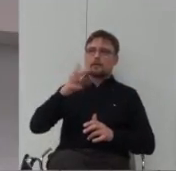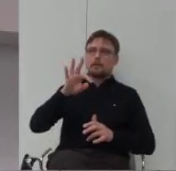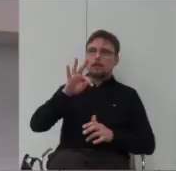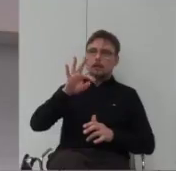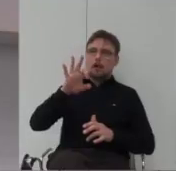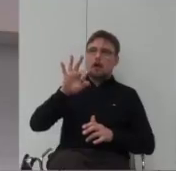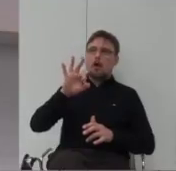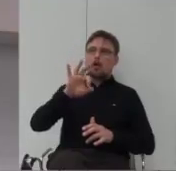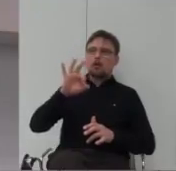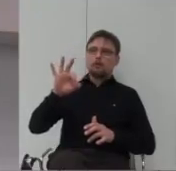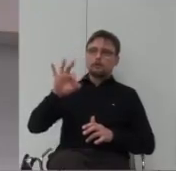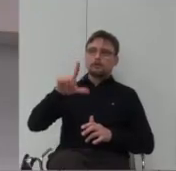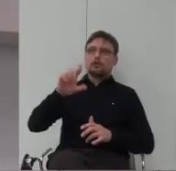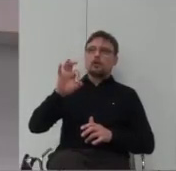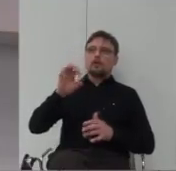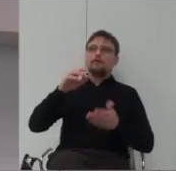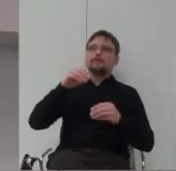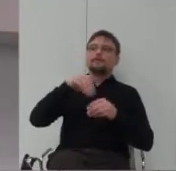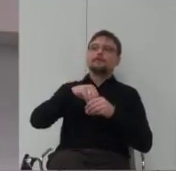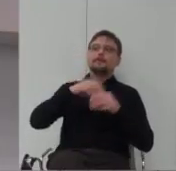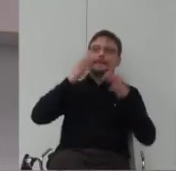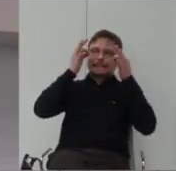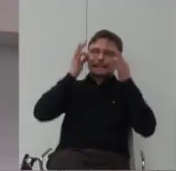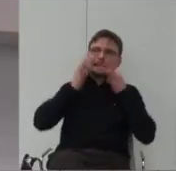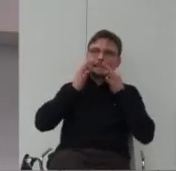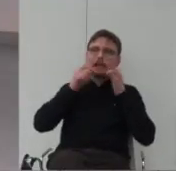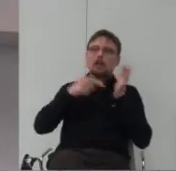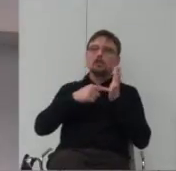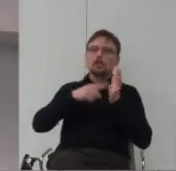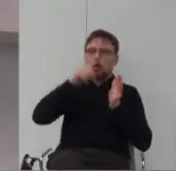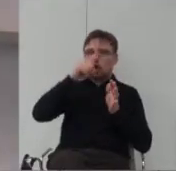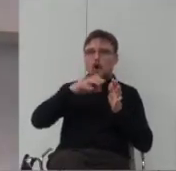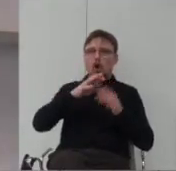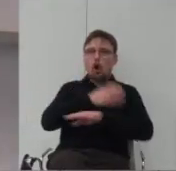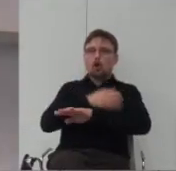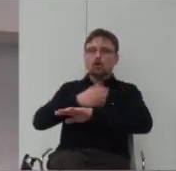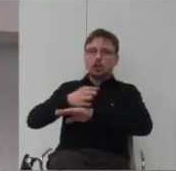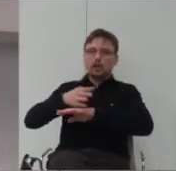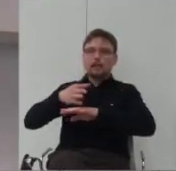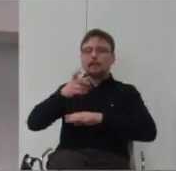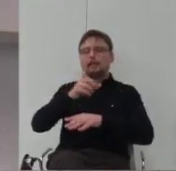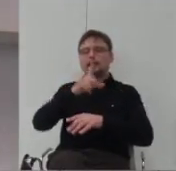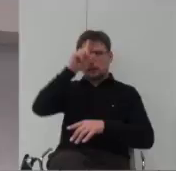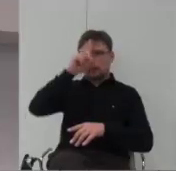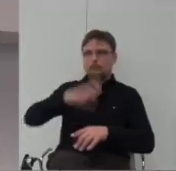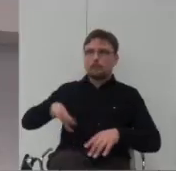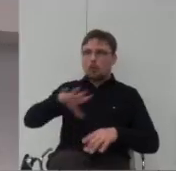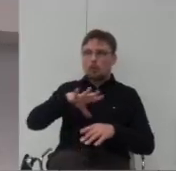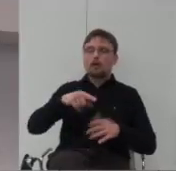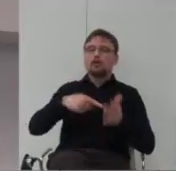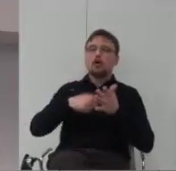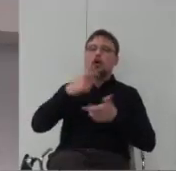I ostatni przykład, który chciałam pokazać, to jest Urban Tulu. Projekt powstały w Chinach jako osiedle